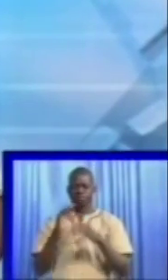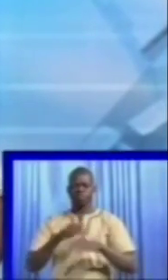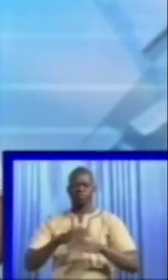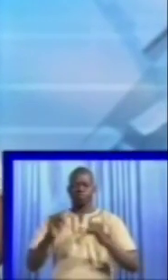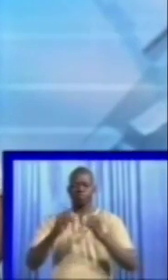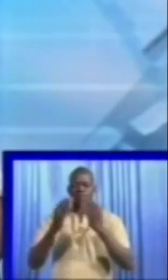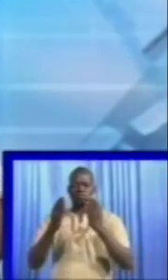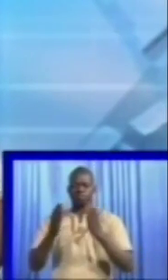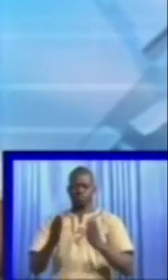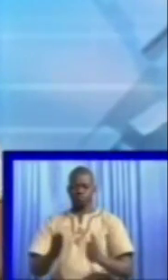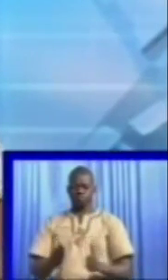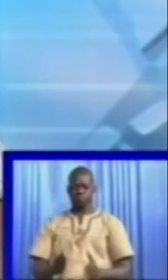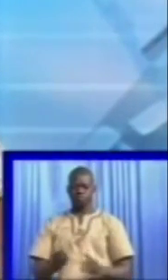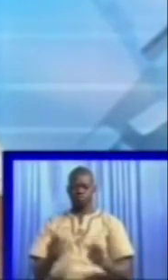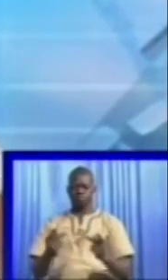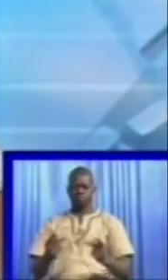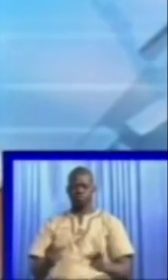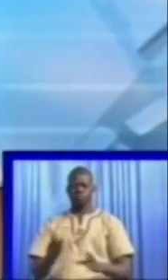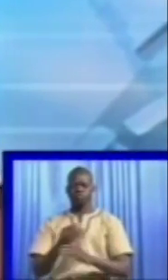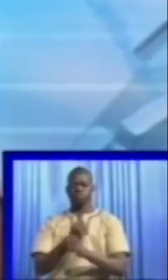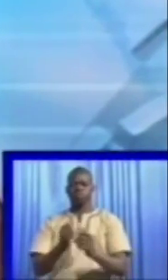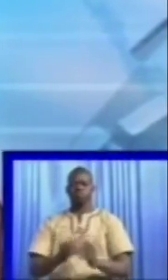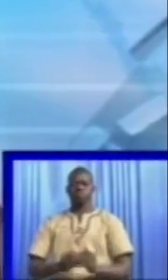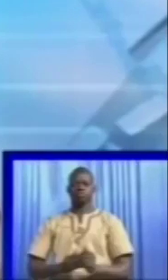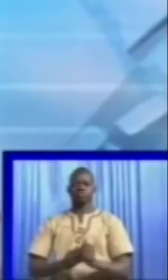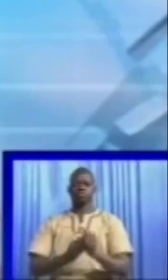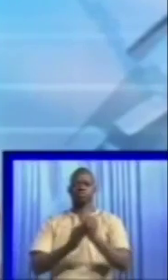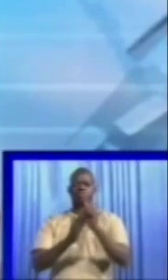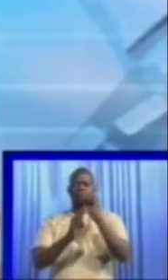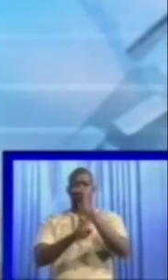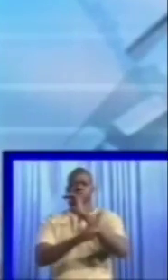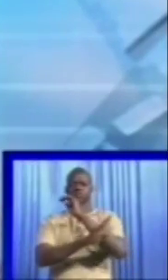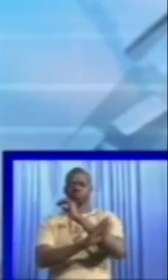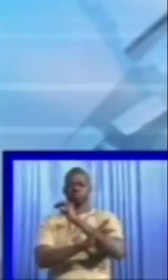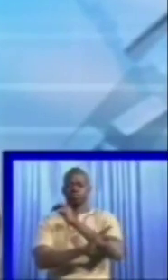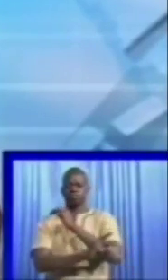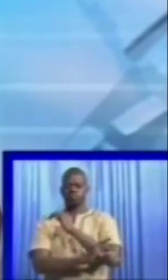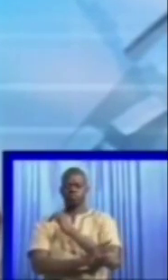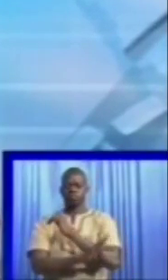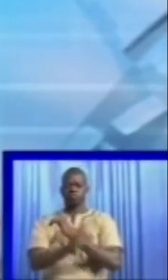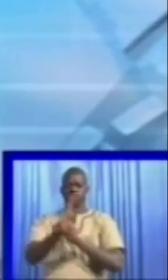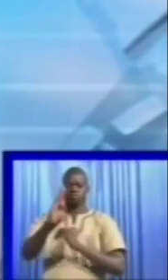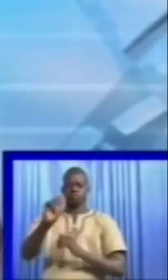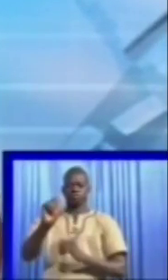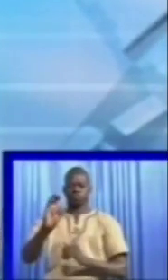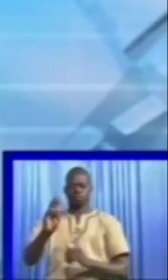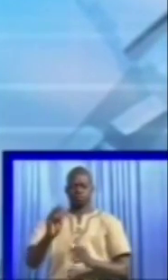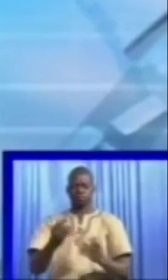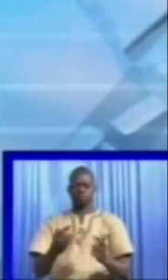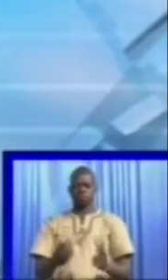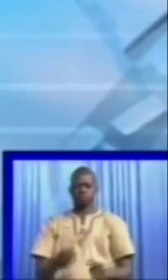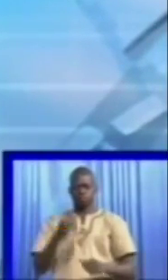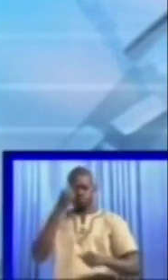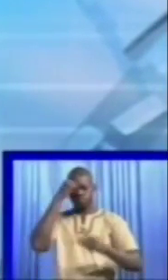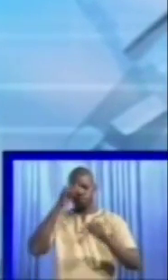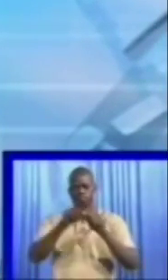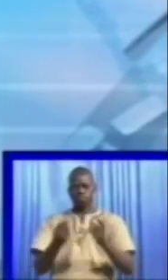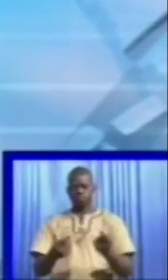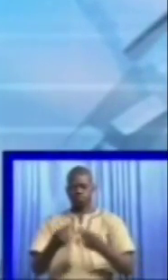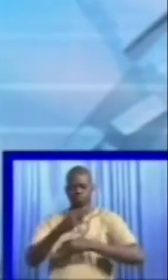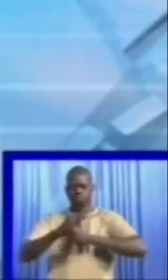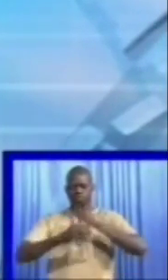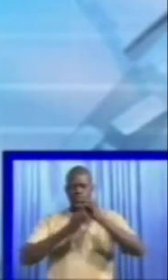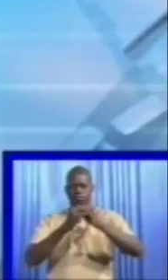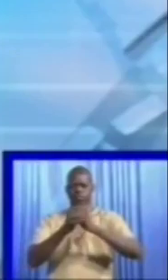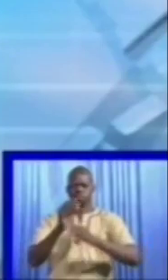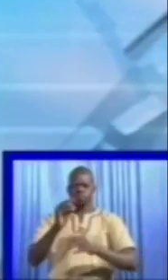ce journal, à présent, nous prenons la direction de Mouko, dans la province du Bam. C'est là qu'ont été commémorées les journées mondiales